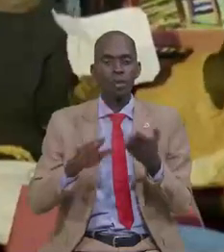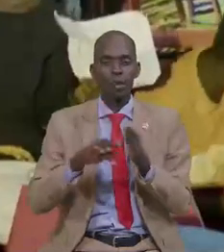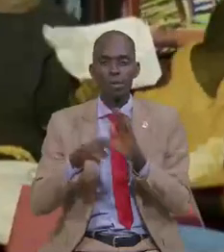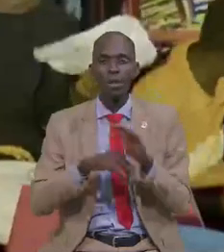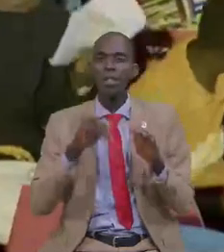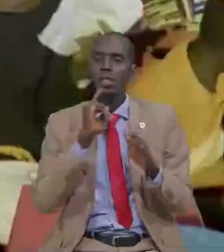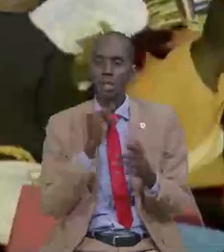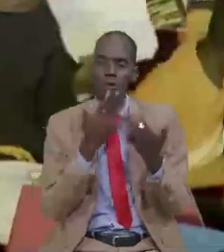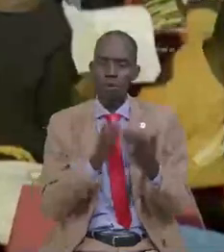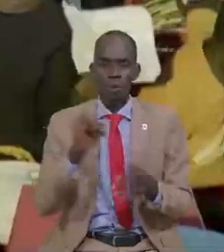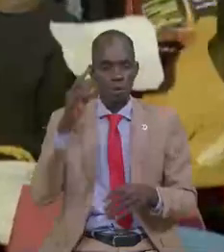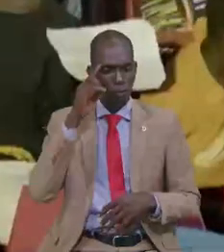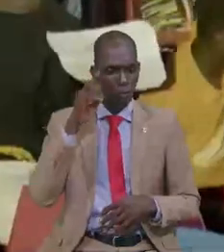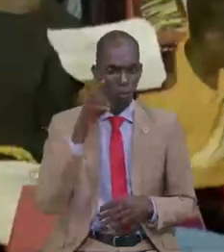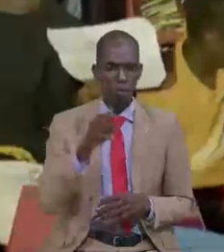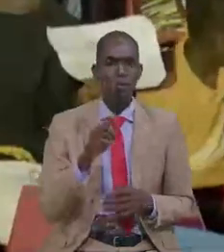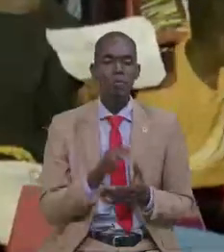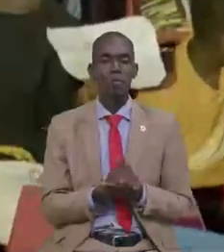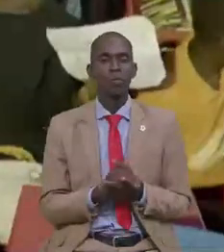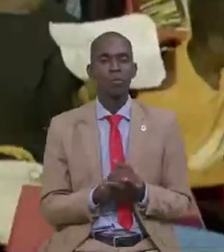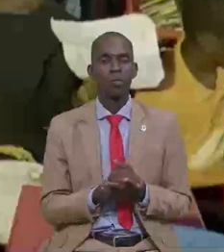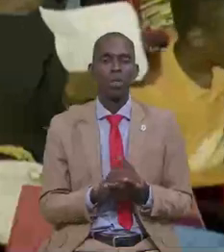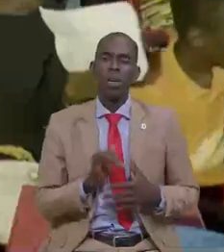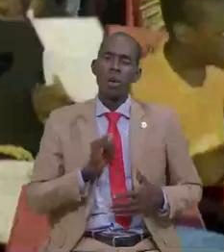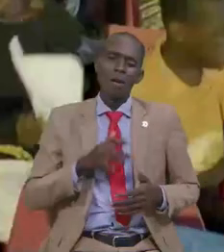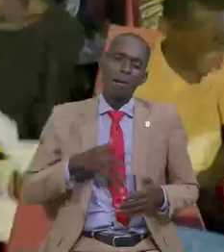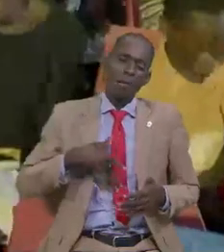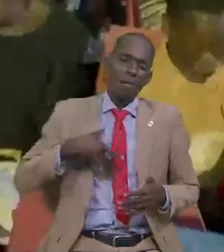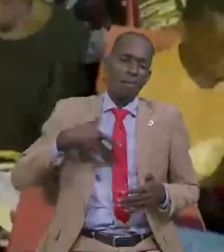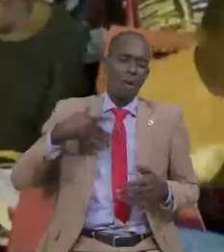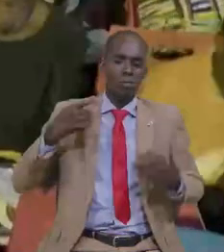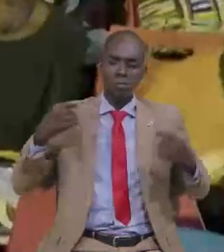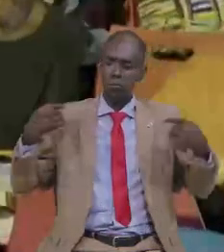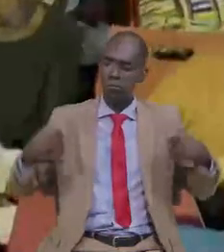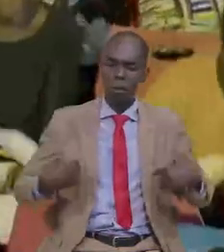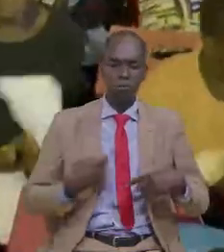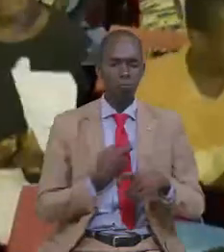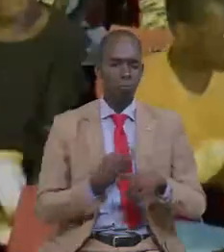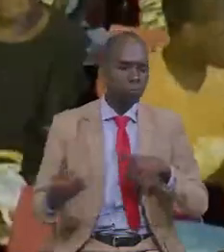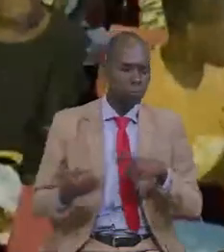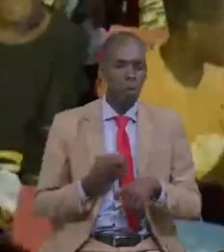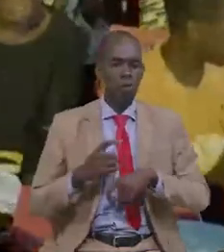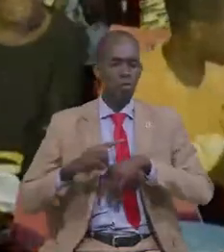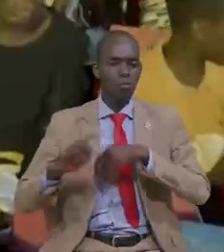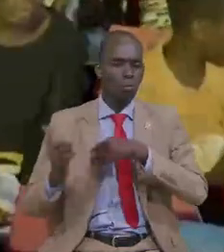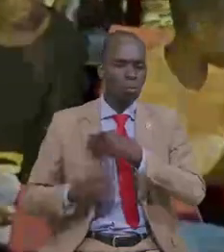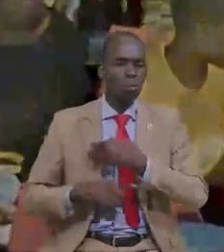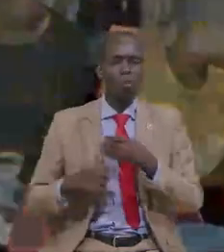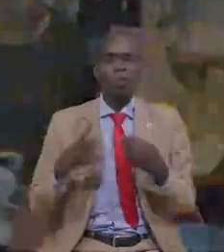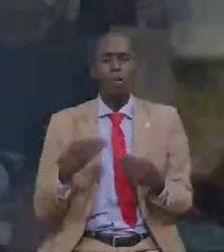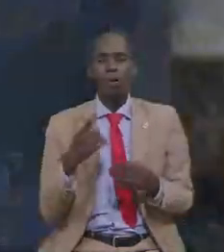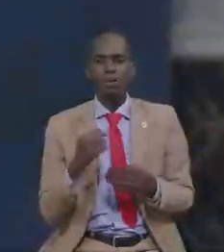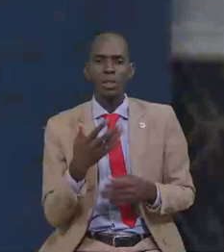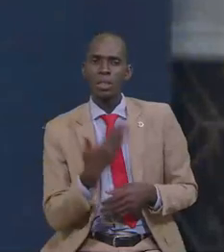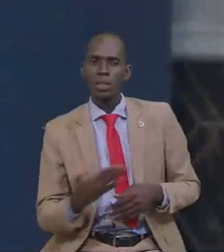attend. Comment je pouvais faire cela? Le pardon vous attend. Je sens, j'éprouve